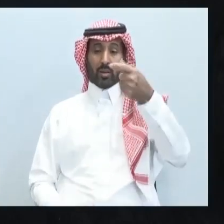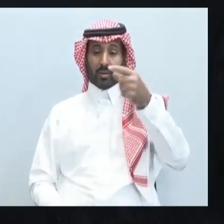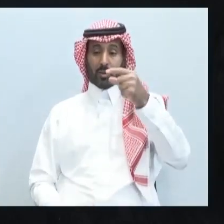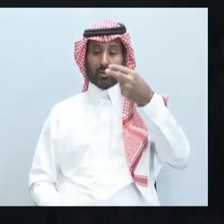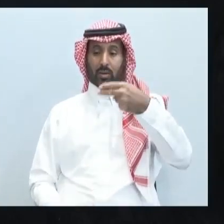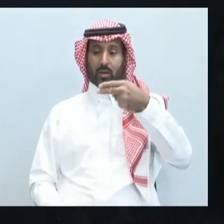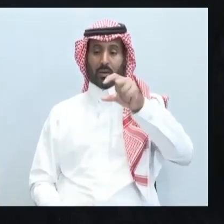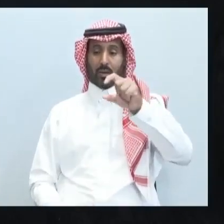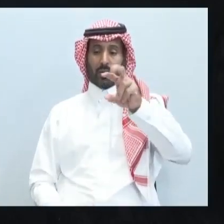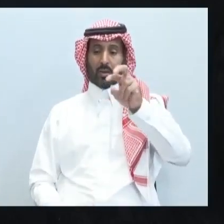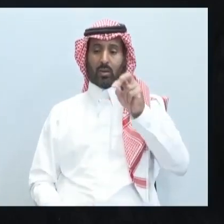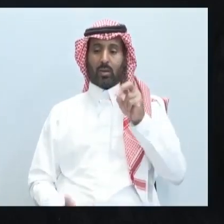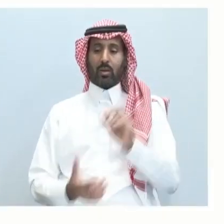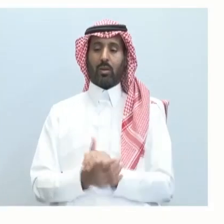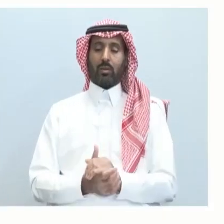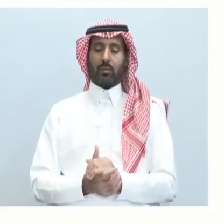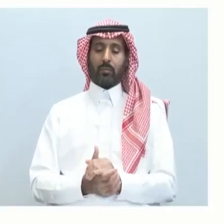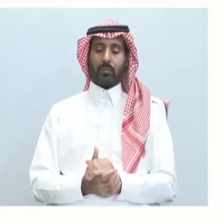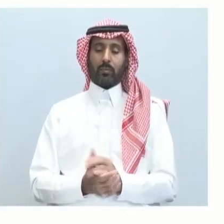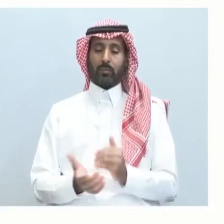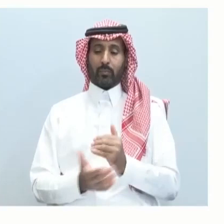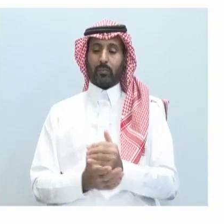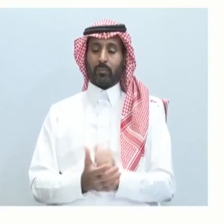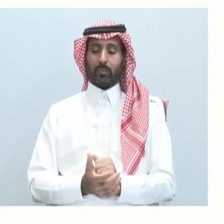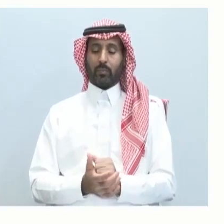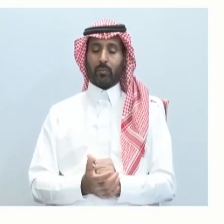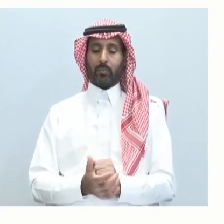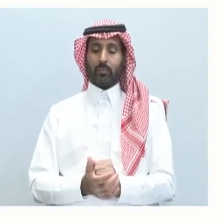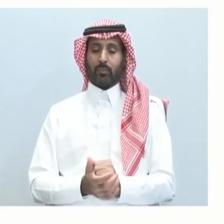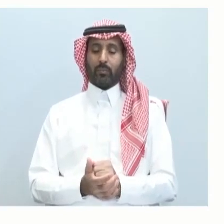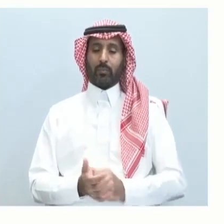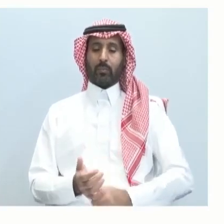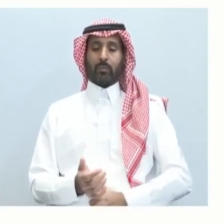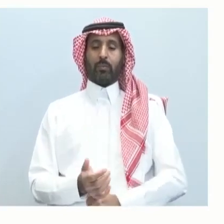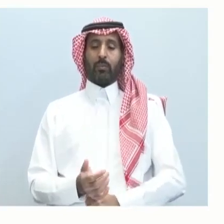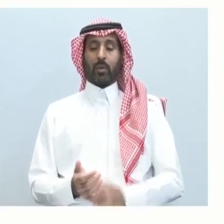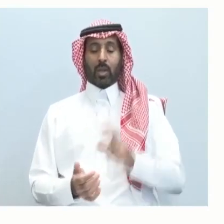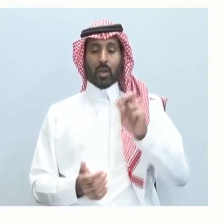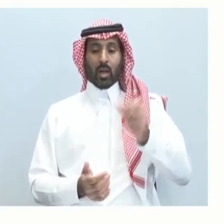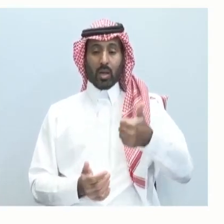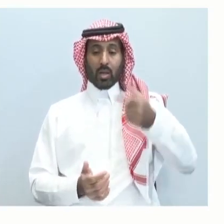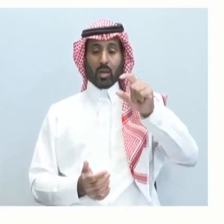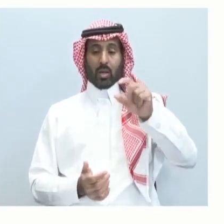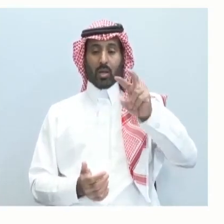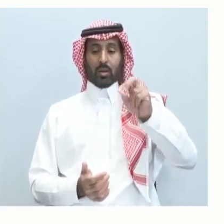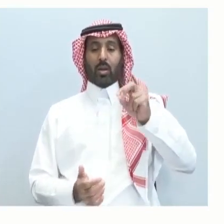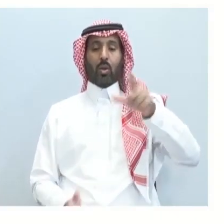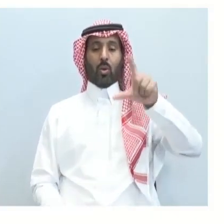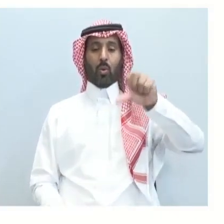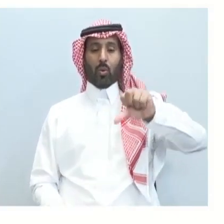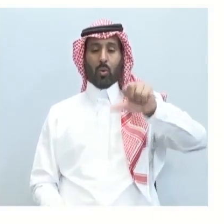يصنف على انه قاعده لاجل كذا البي سي ال 3 يصنف على انه قاعده مين قاعده لوس